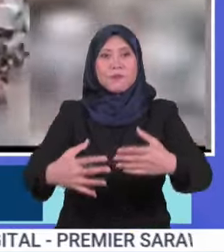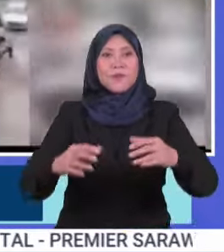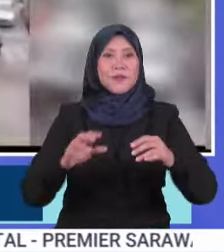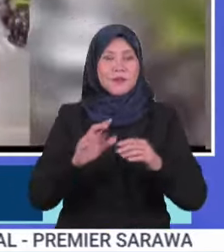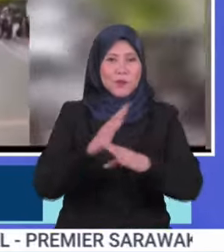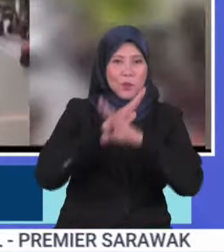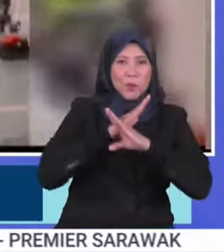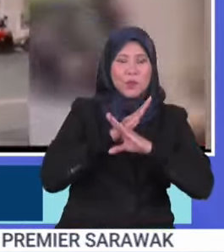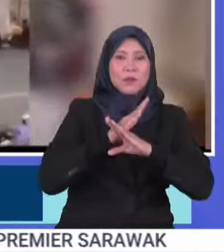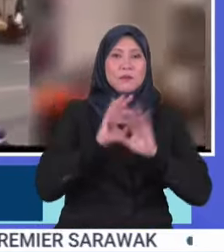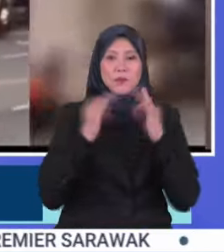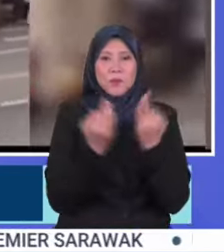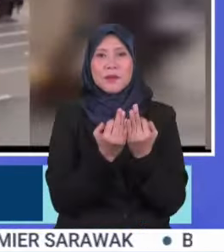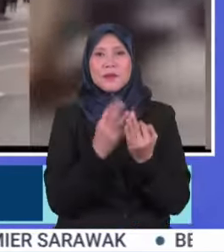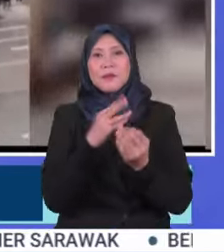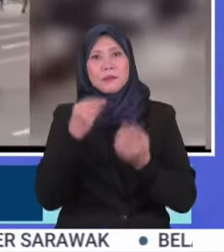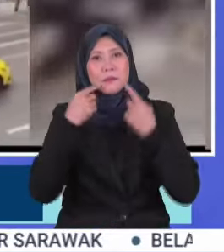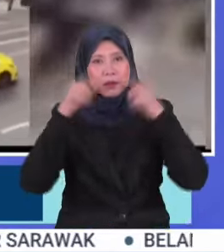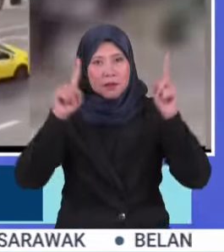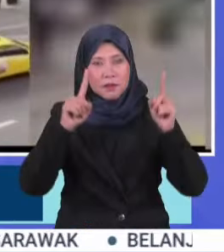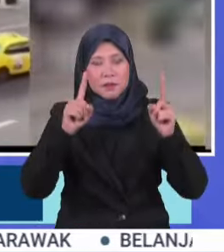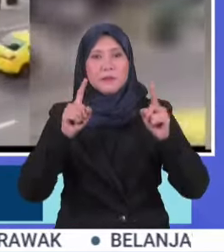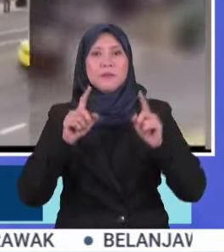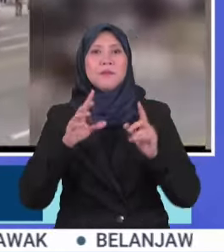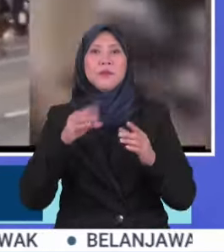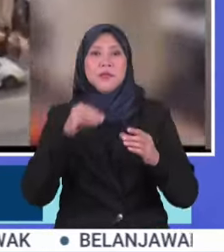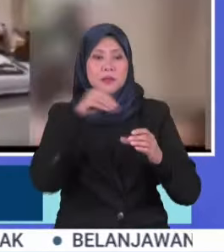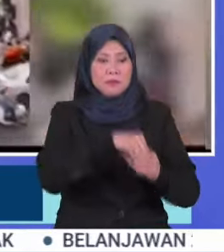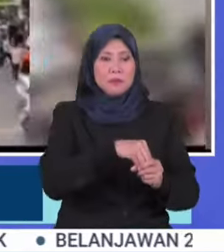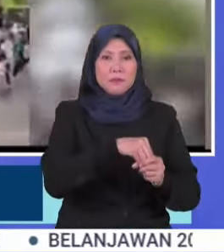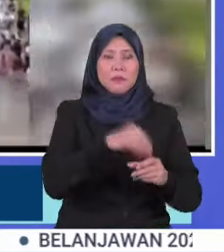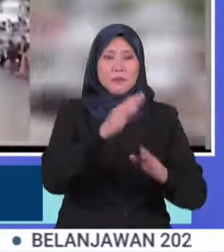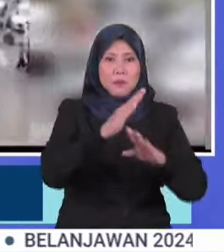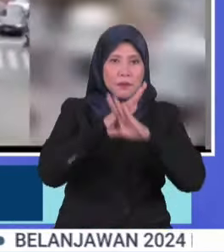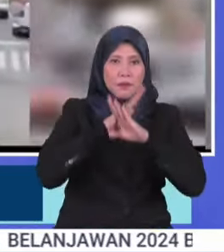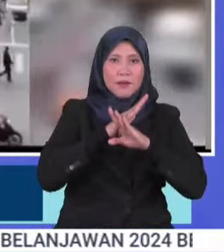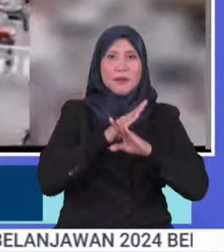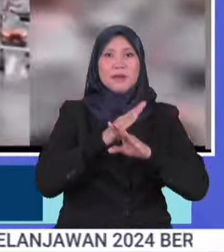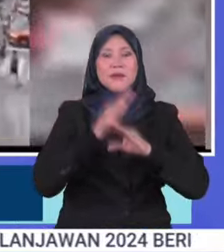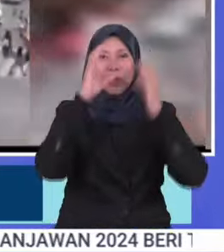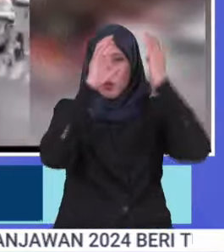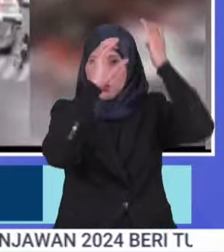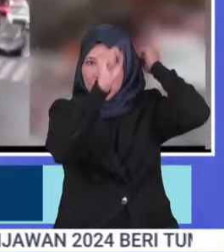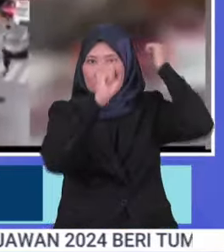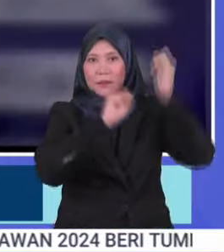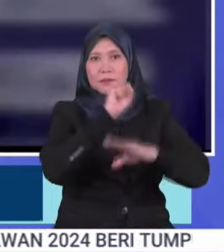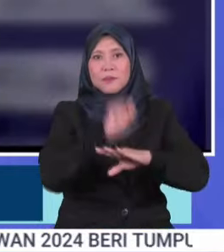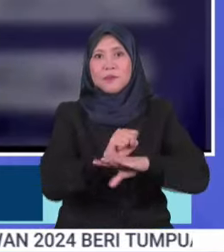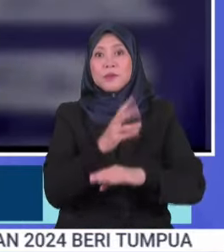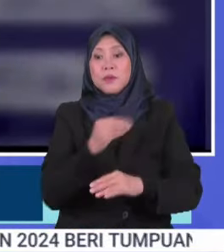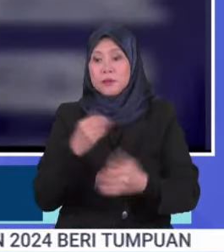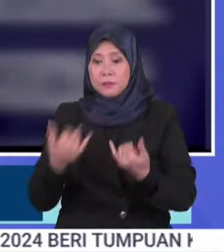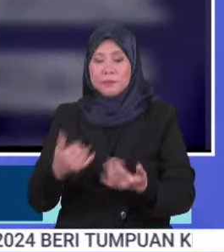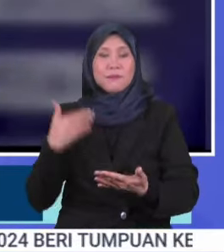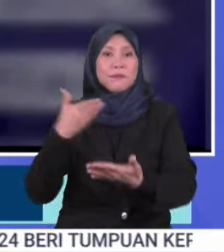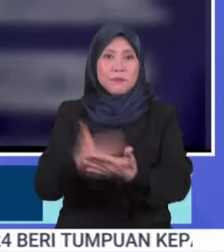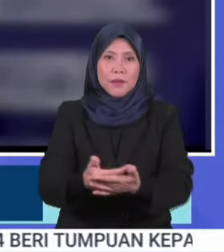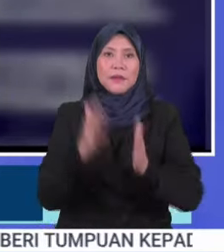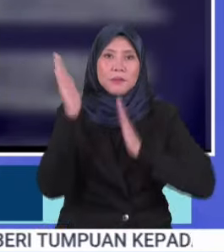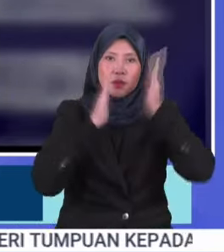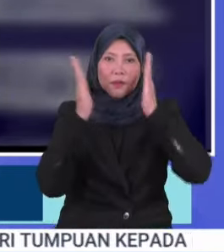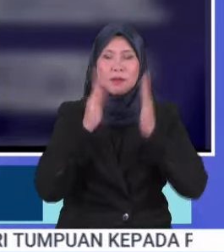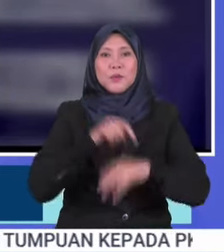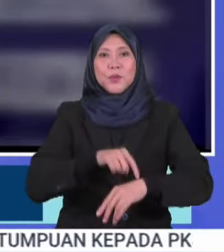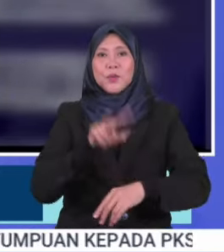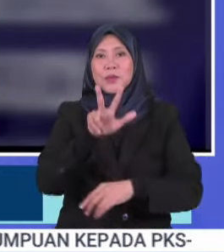keluarga akhirnya berjaya beredar dan berlindung di kedutaan Singapura. Tunku Mahkota Johor dan keluarga selamat tiba di Malaysia pukul